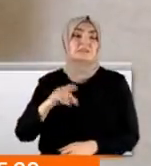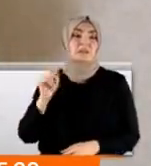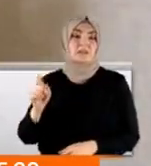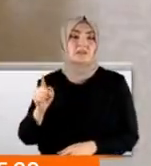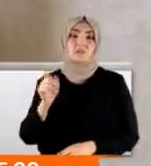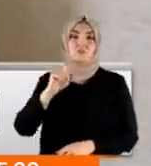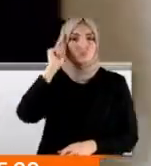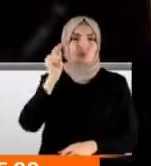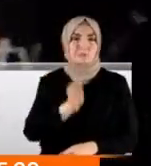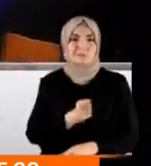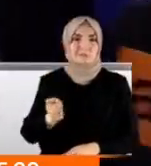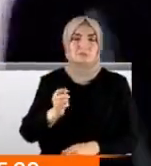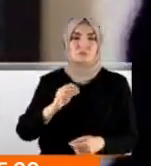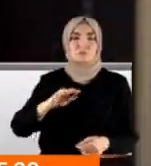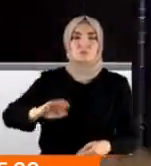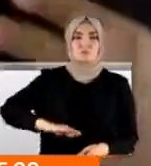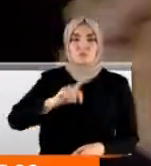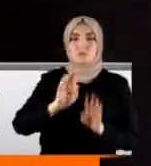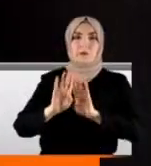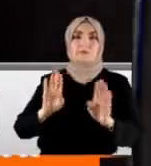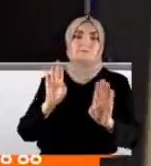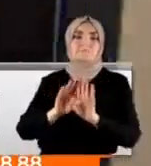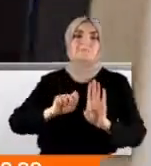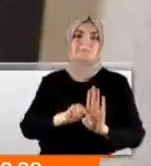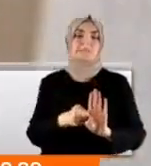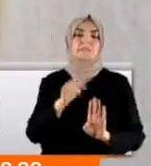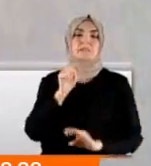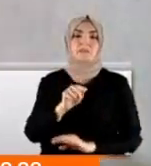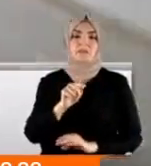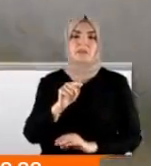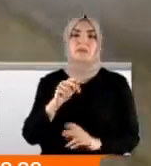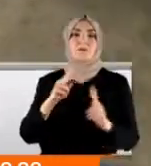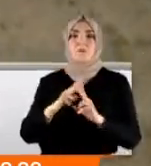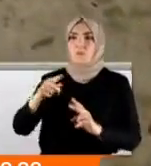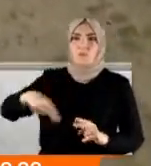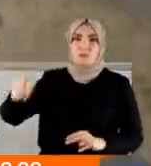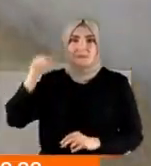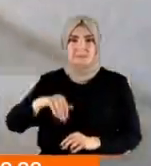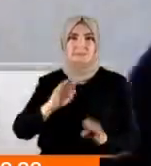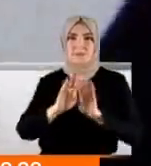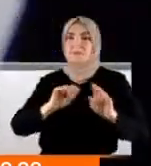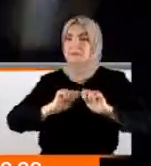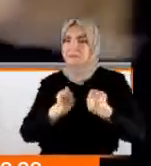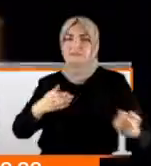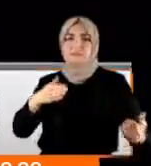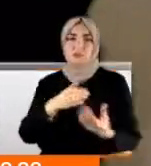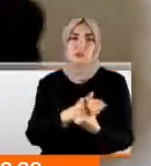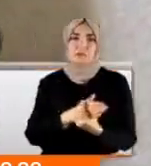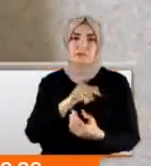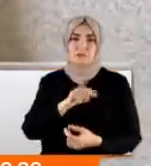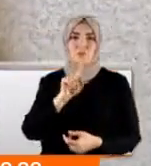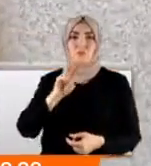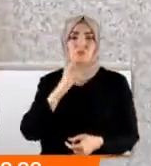ise kapıyı kilitlemişti. Olay yerine gelen ekipler kapıyı kırarak içeri girebildiler. İçeri girdiklerinde ise 13 yaşındaki